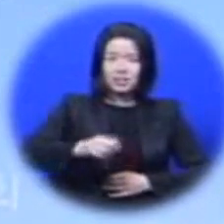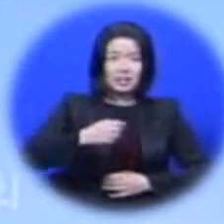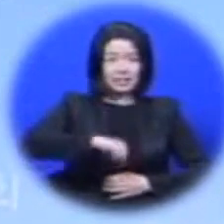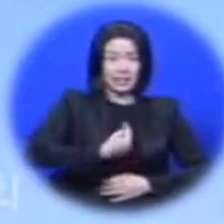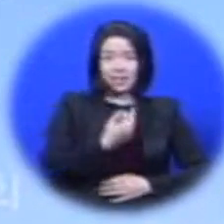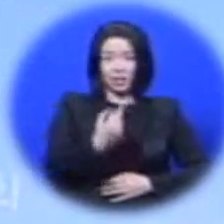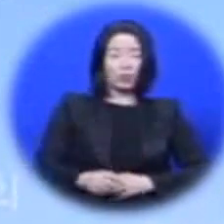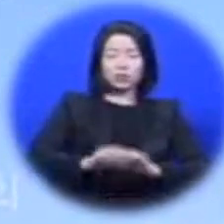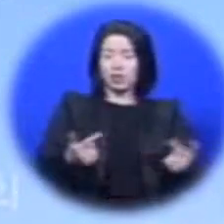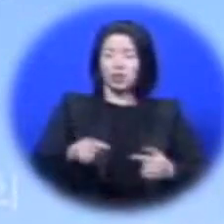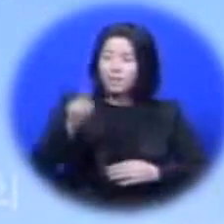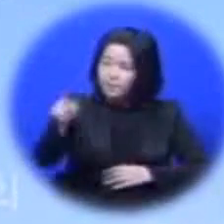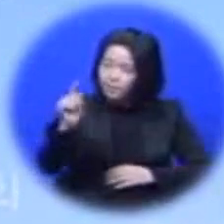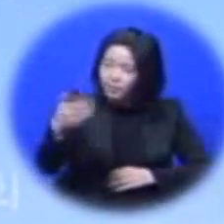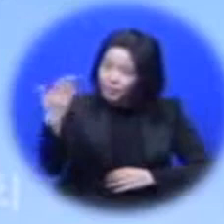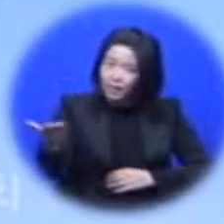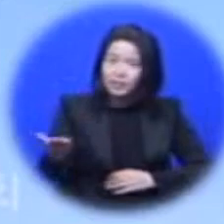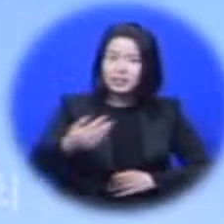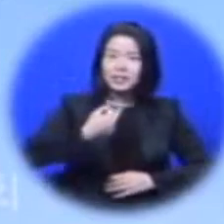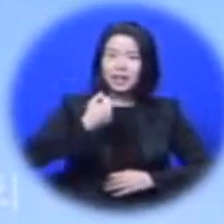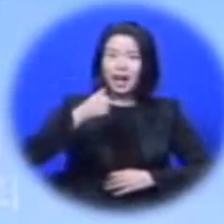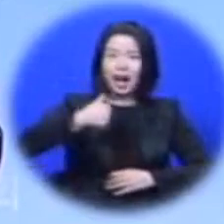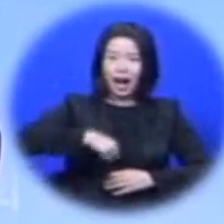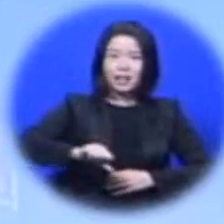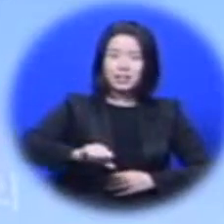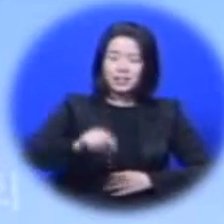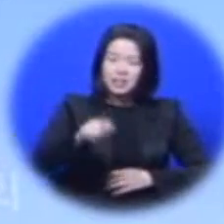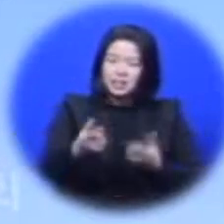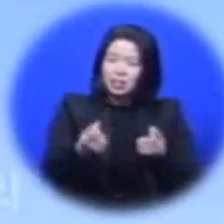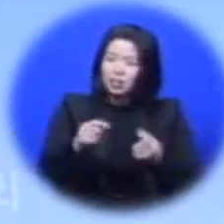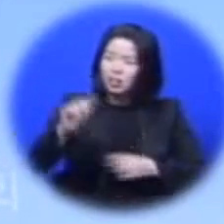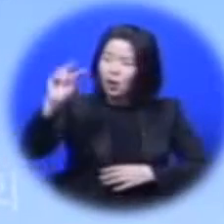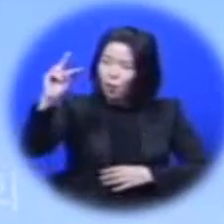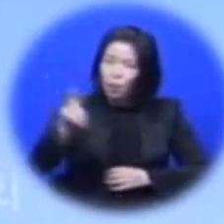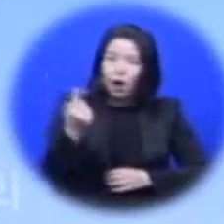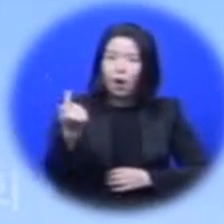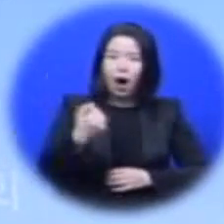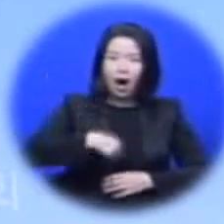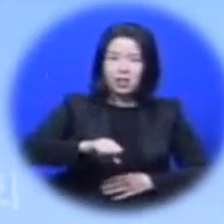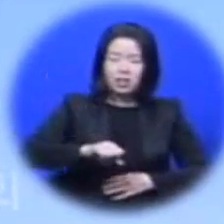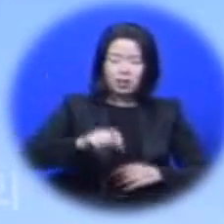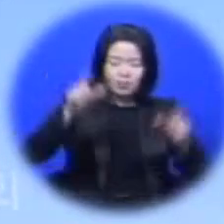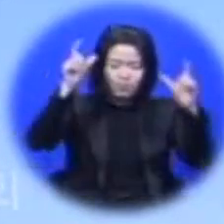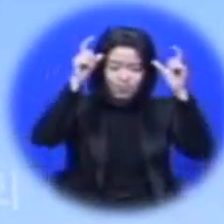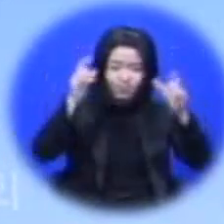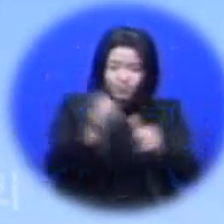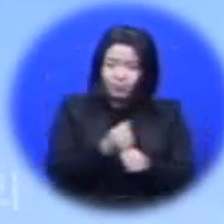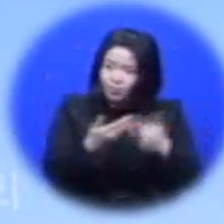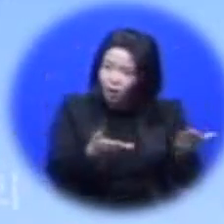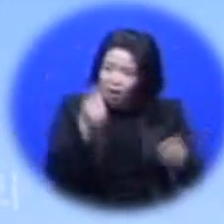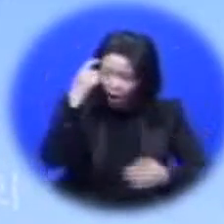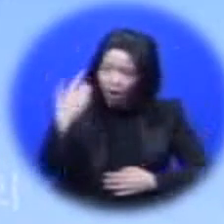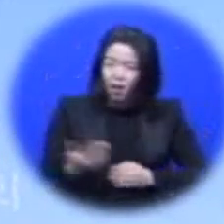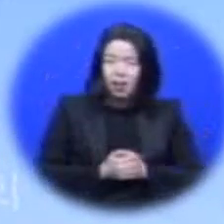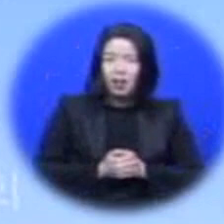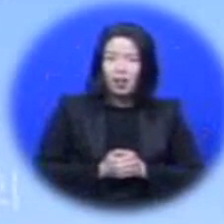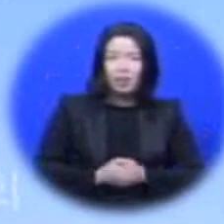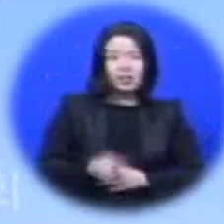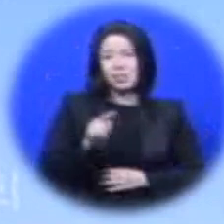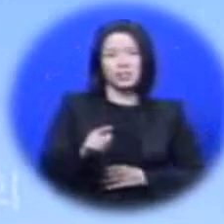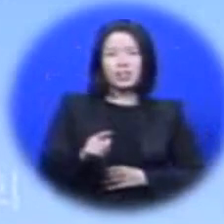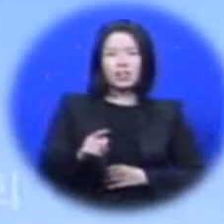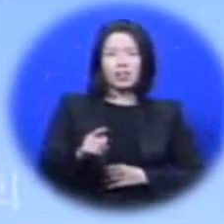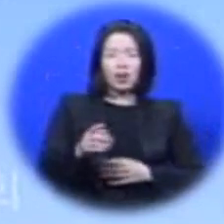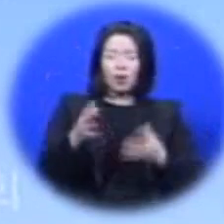동생 아니에요. 당신의 아들이 이렇게 하고 돌아온 이 아들에게 소를 잡아줘요. 막 그게